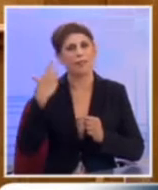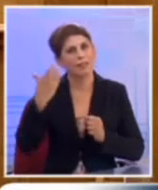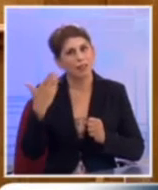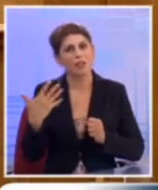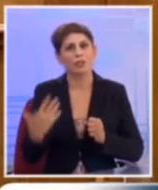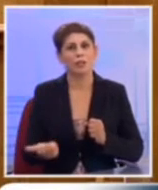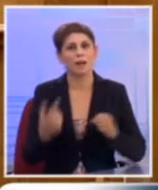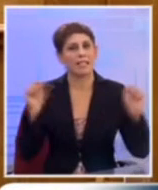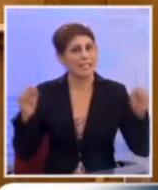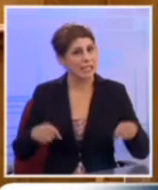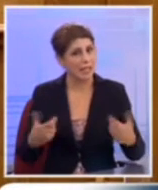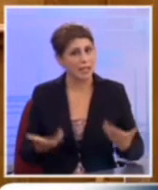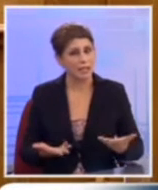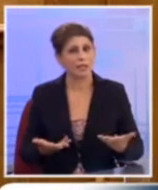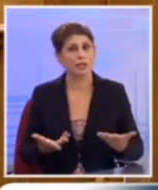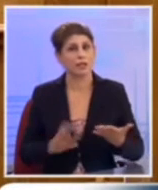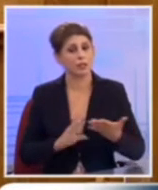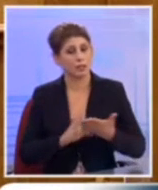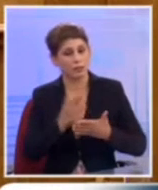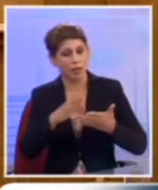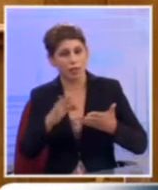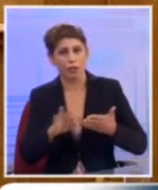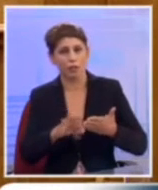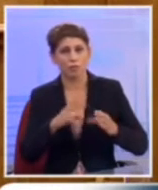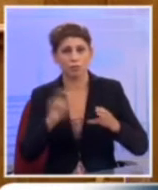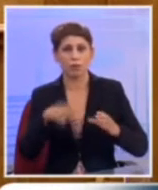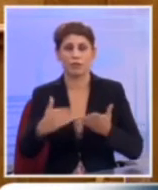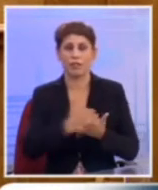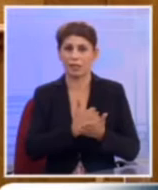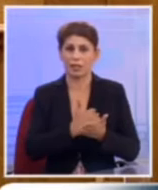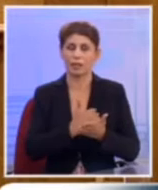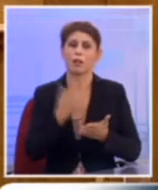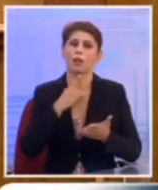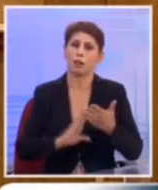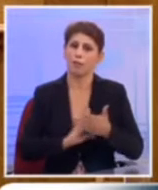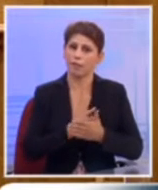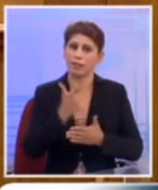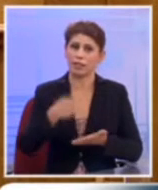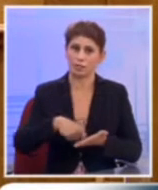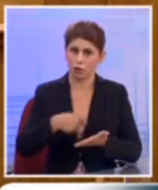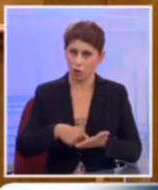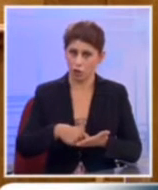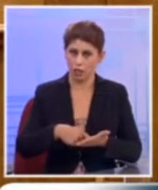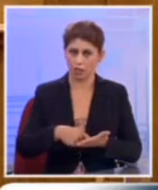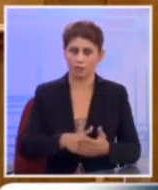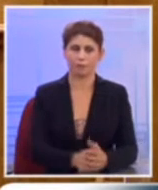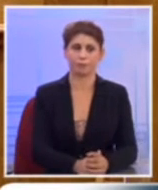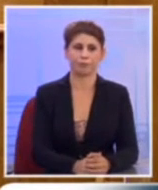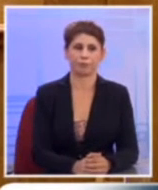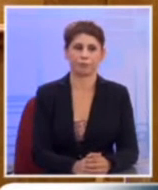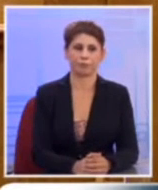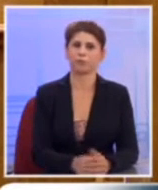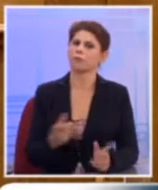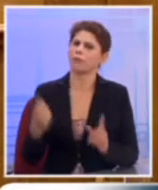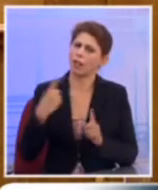Αυτή το ότι υπάρχει συνένεση στη βελτίωση, στην άρση αυτών των αδικιών και τη βελτίωση της φορολογίας είναι